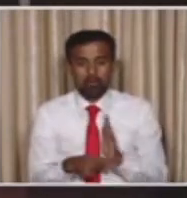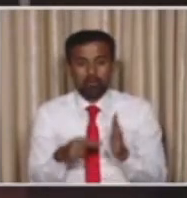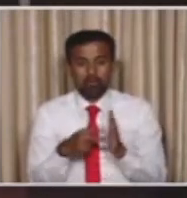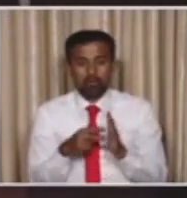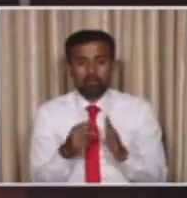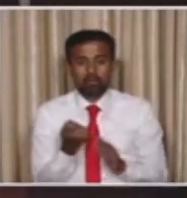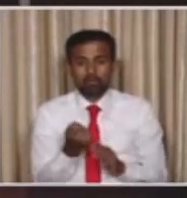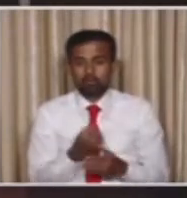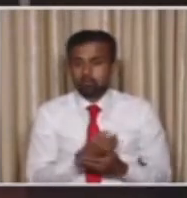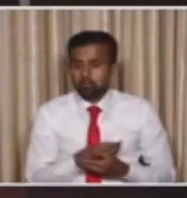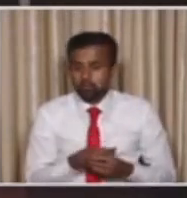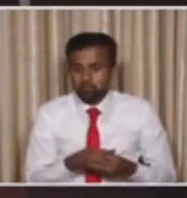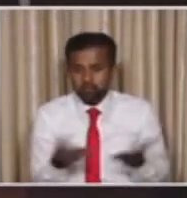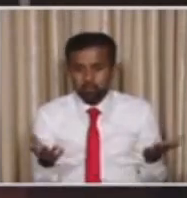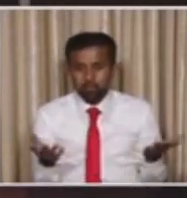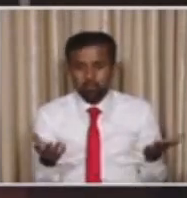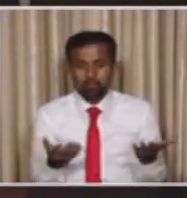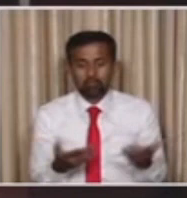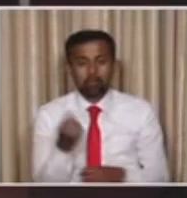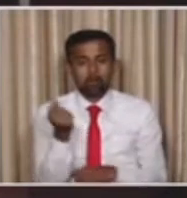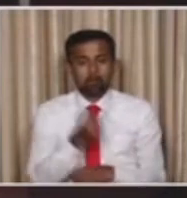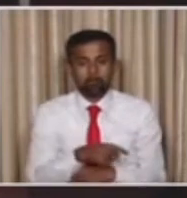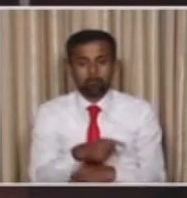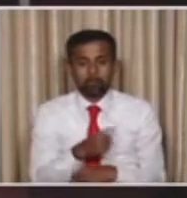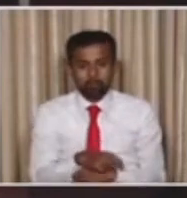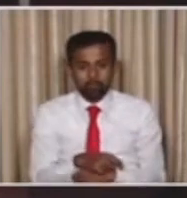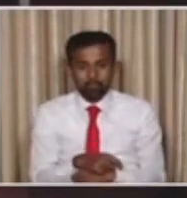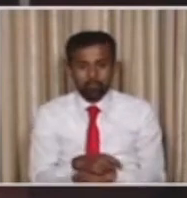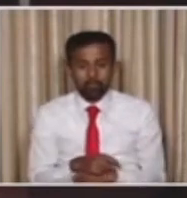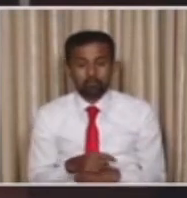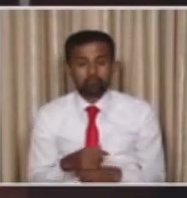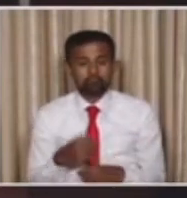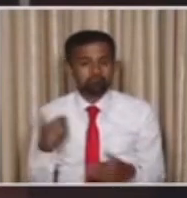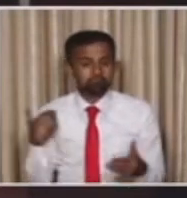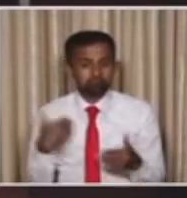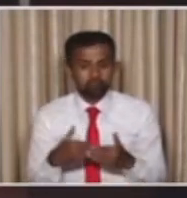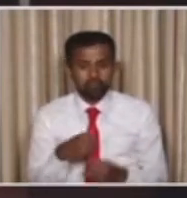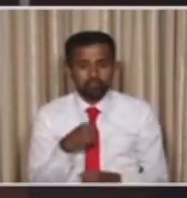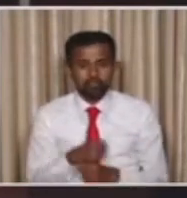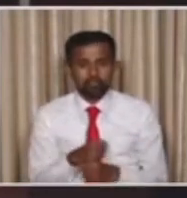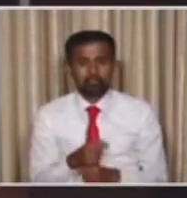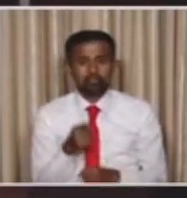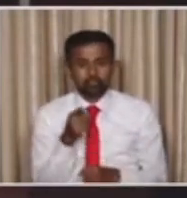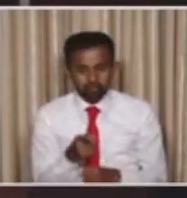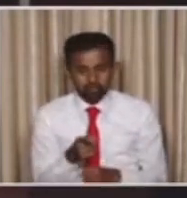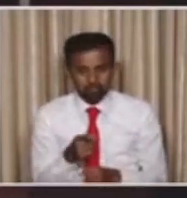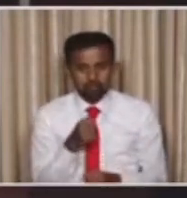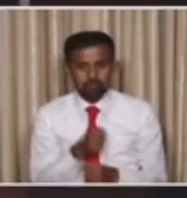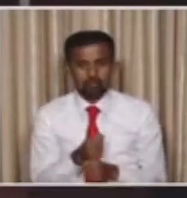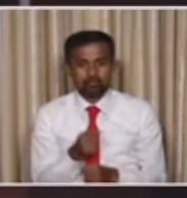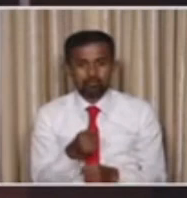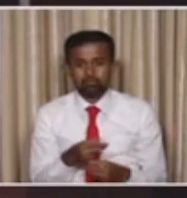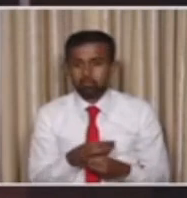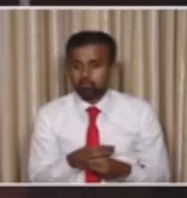Arthikaya, Vinasha Kirima Sandaha Gena Athi Piyawarayan Magin, Metek Aanduwata Saha, Rajayata Vi